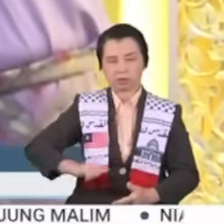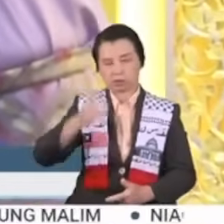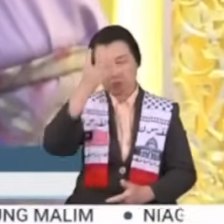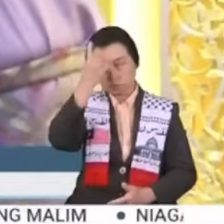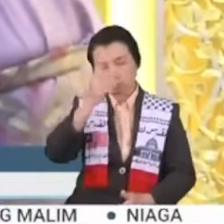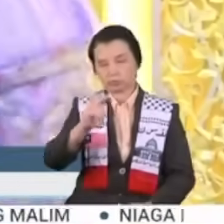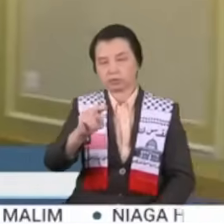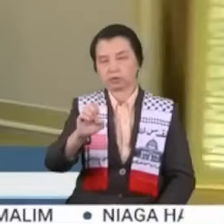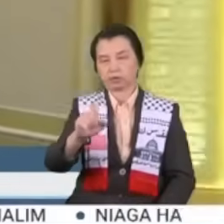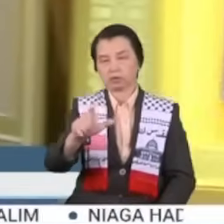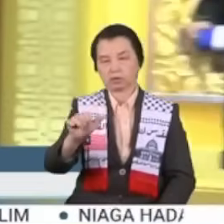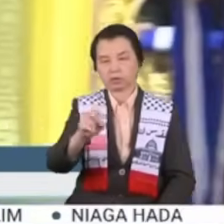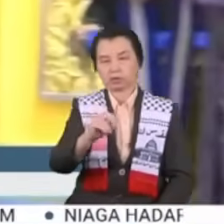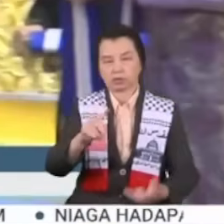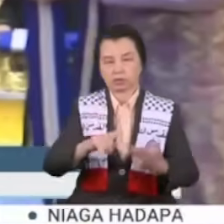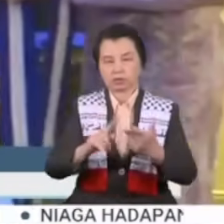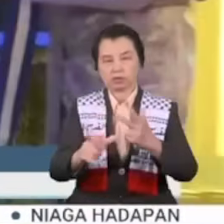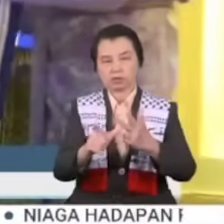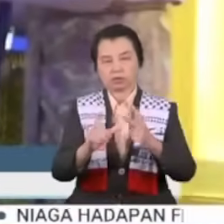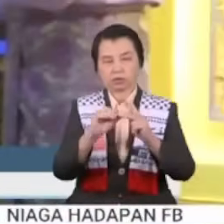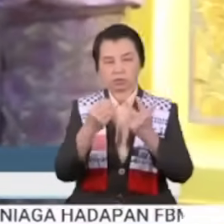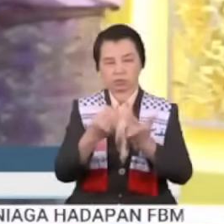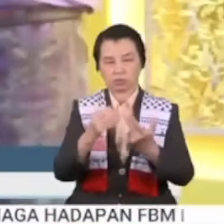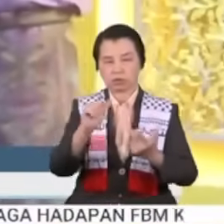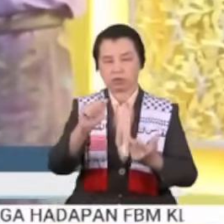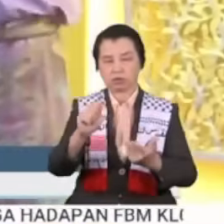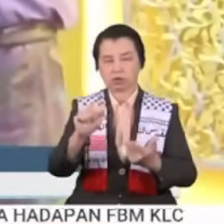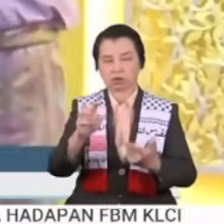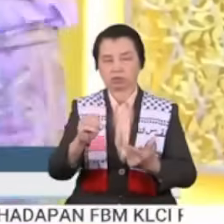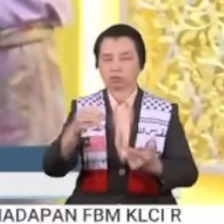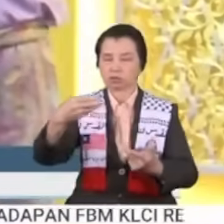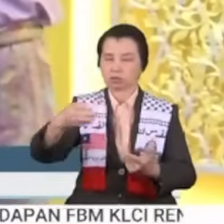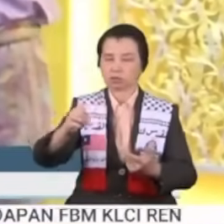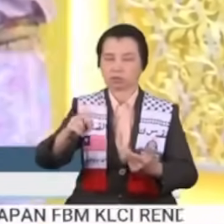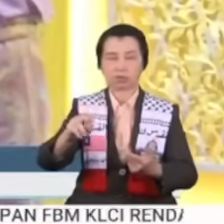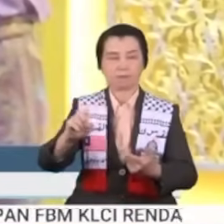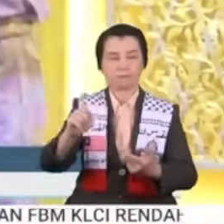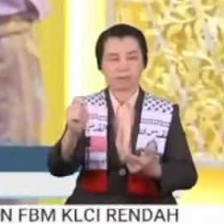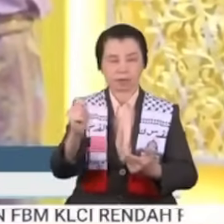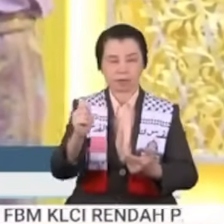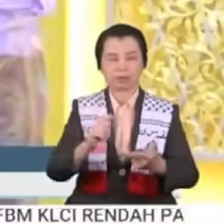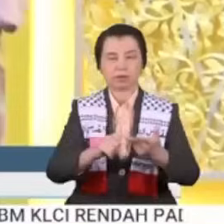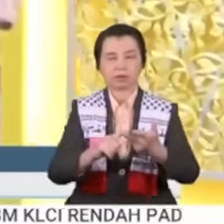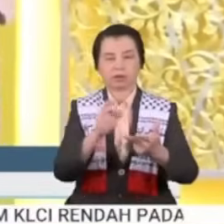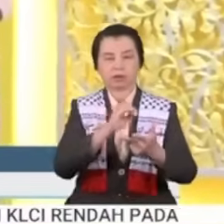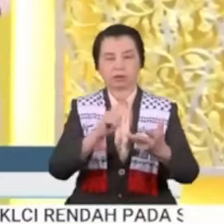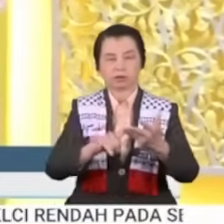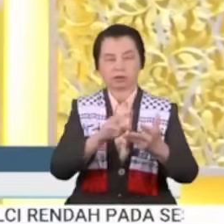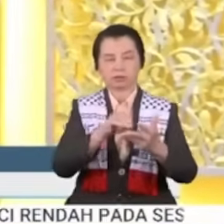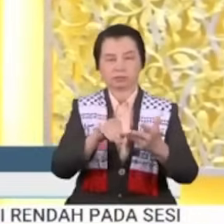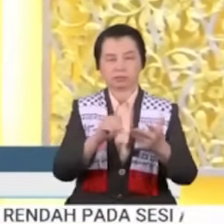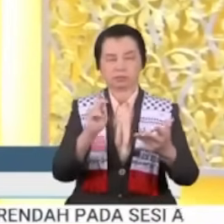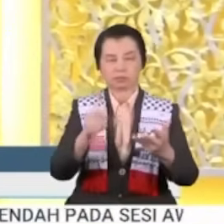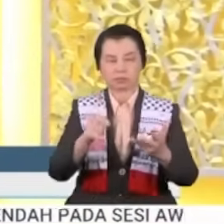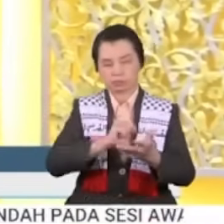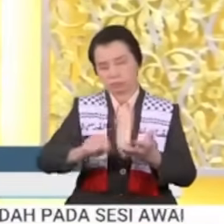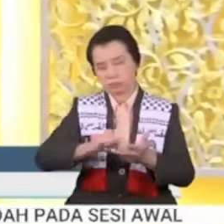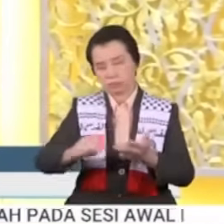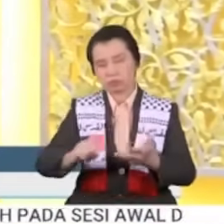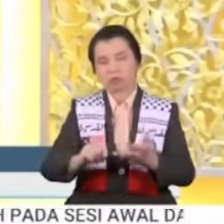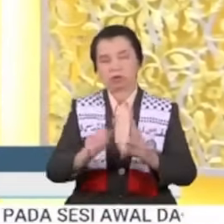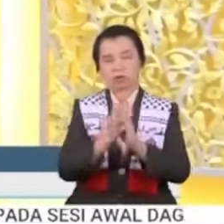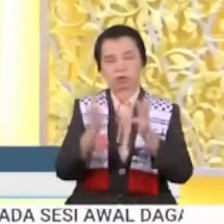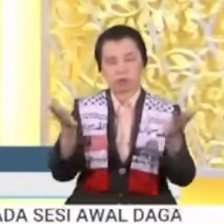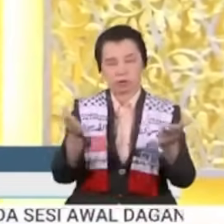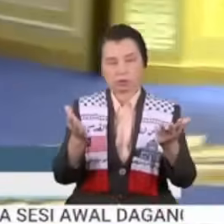wensus Anggang timbalan pengerusi kumpulan angkatan hebat Datuk Stefan Jacob jimbangan termasuk ketua pengarang utusan Borneo